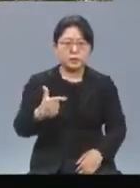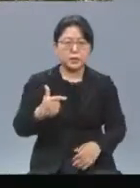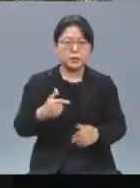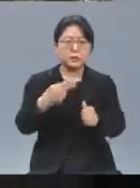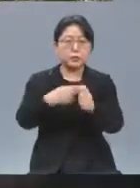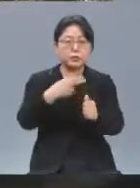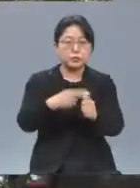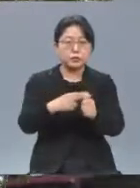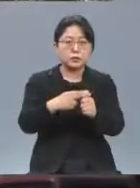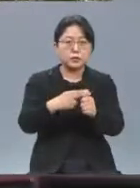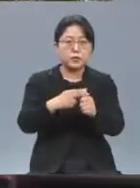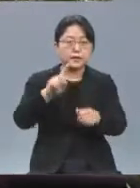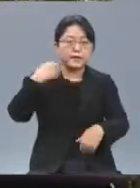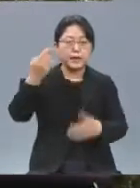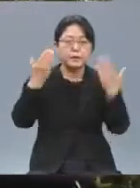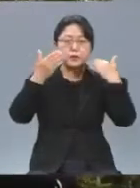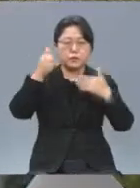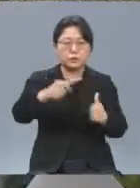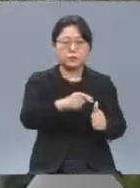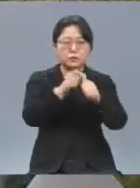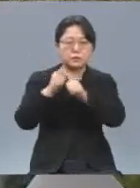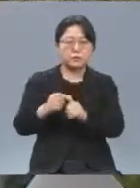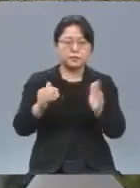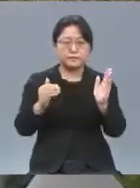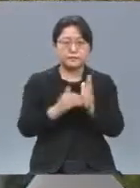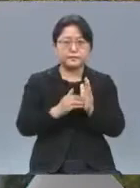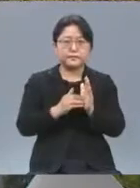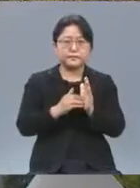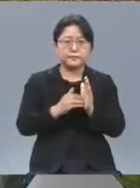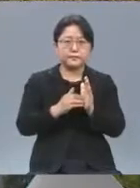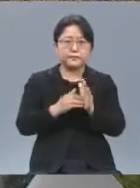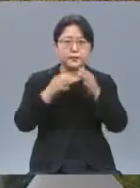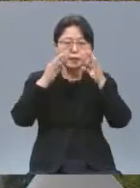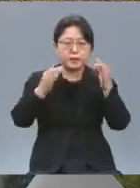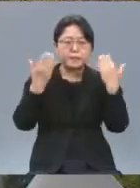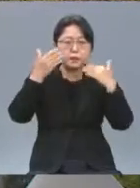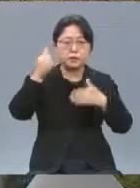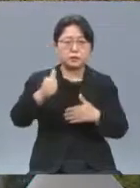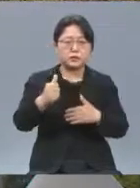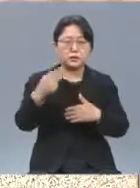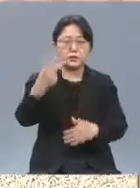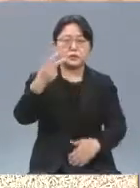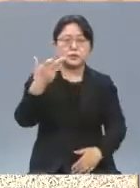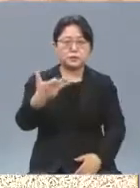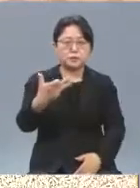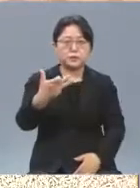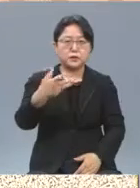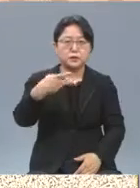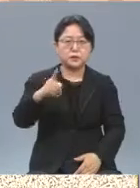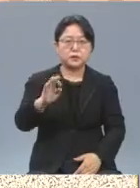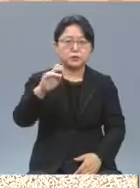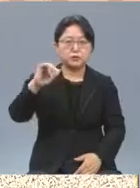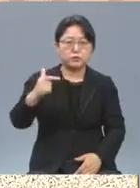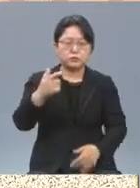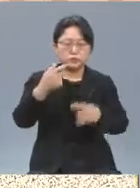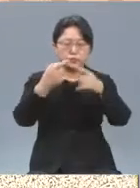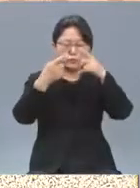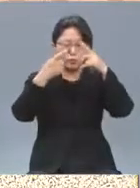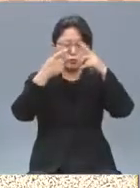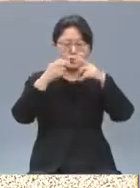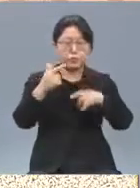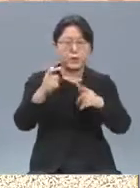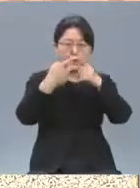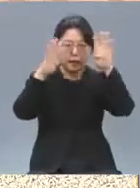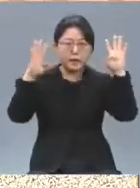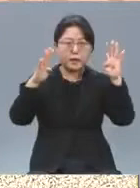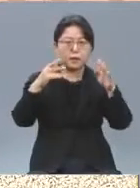청소년상담평생교육학과 교수를 차기 총장에 선임했다고 밝혔습니다. 김 총장은 지난 2018년 성균관대학교 초빙 교수를